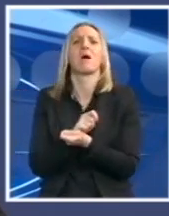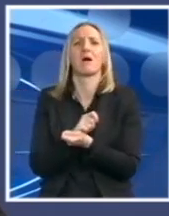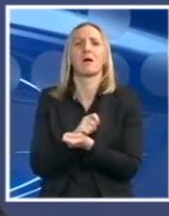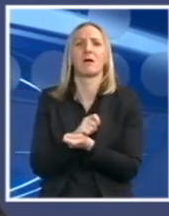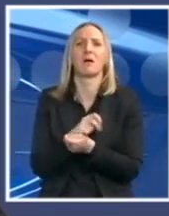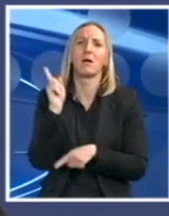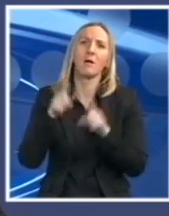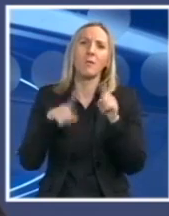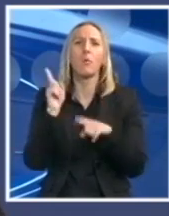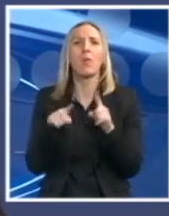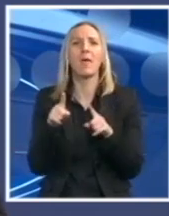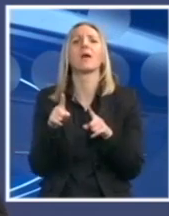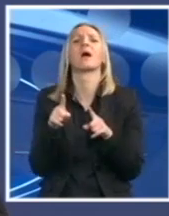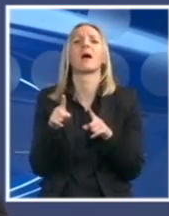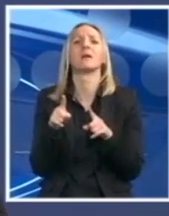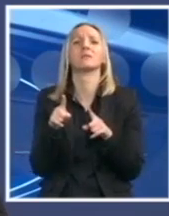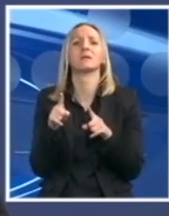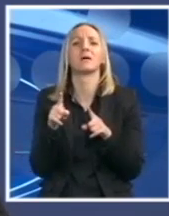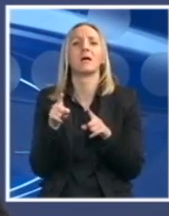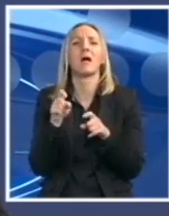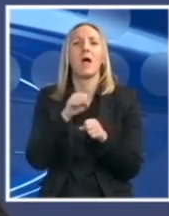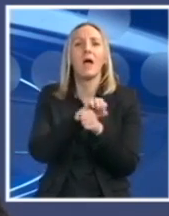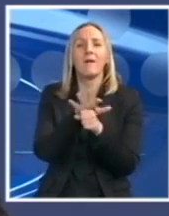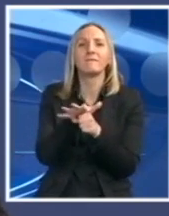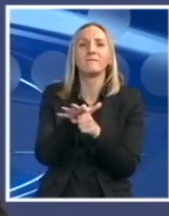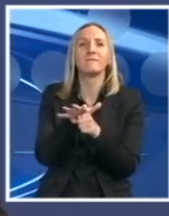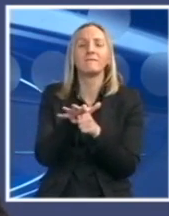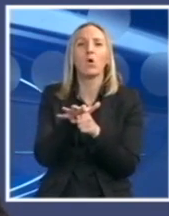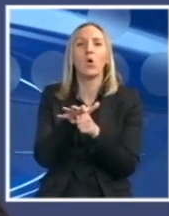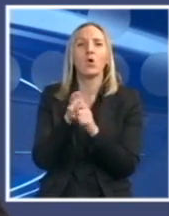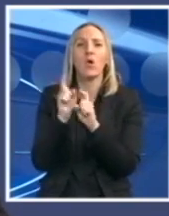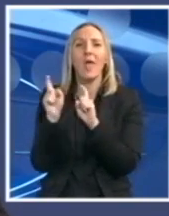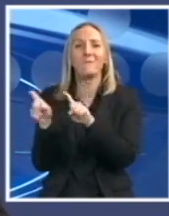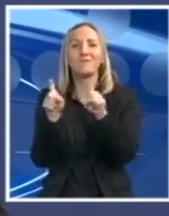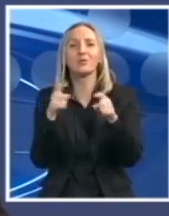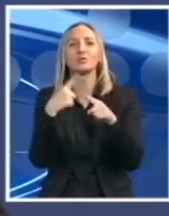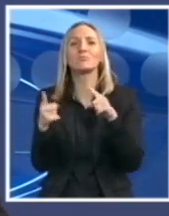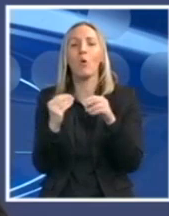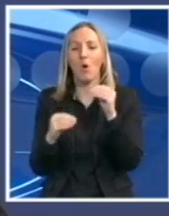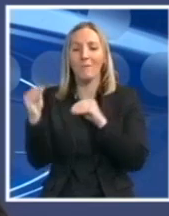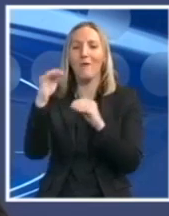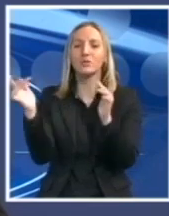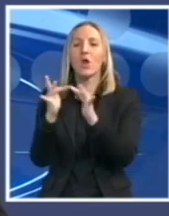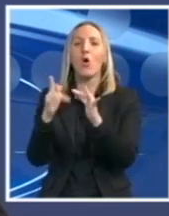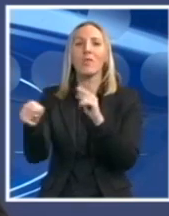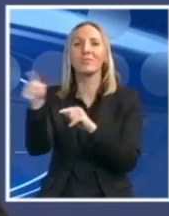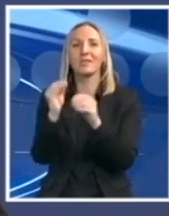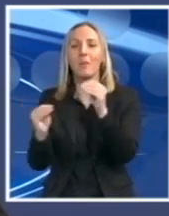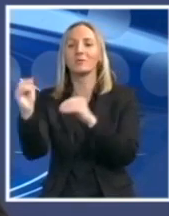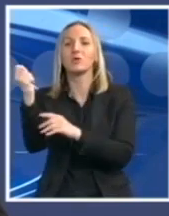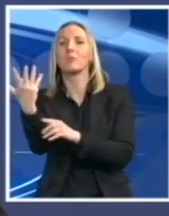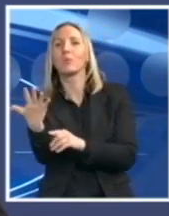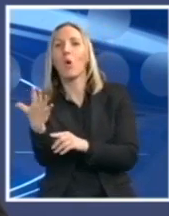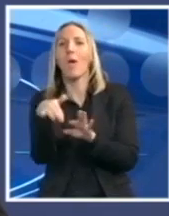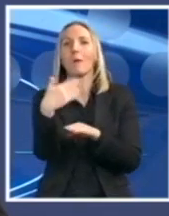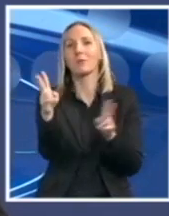ulaz virusa, imate odjednom povećanje zbog kontakata, imate povećanje broja, pa onda posle